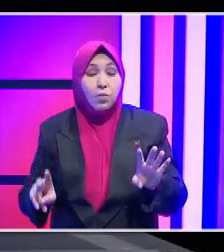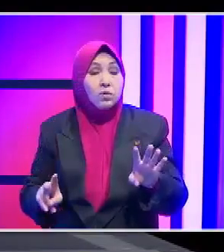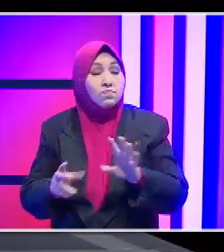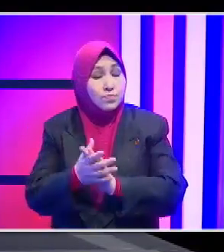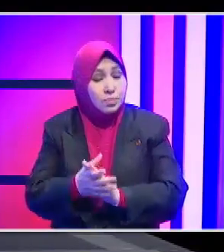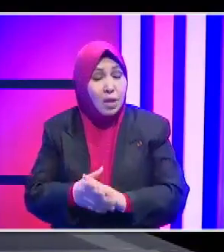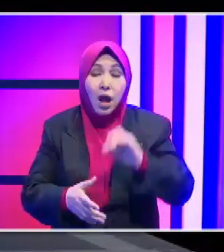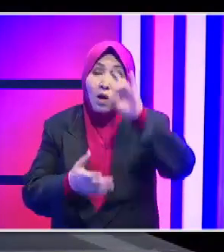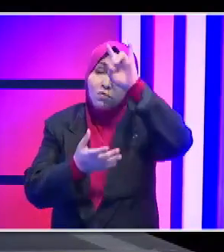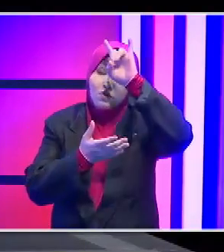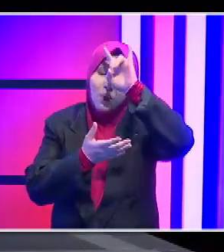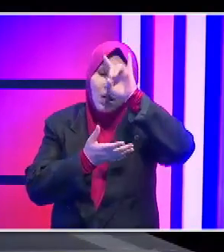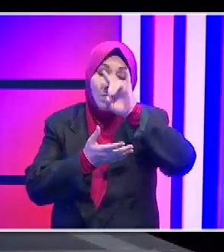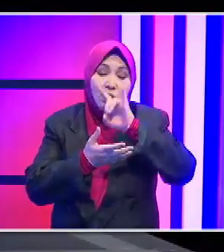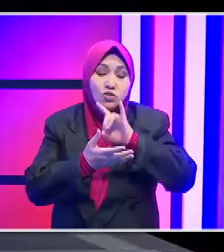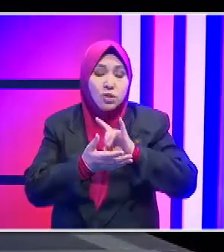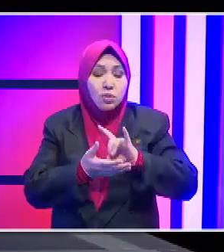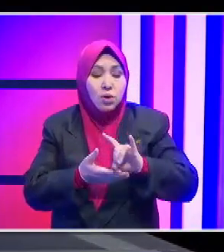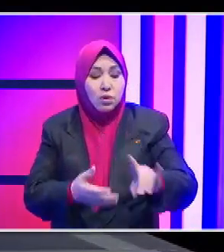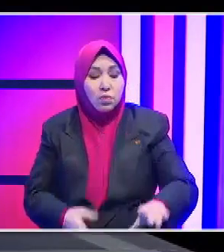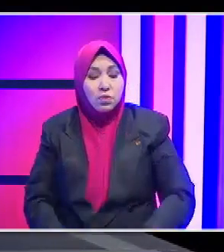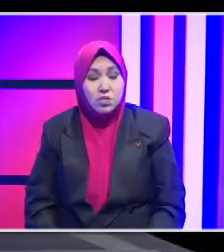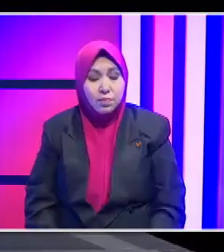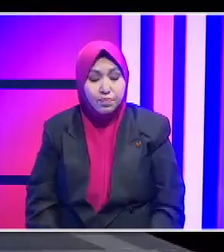أعوذ بالله من الشيطان الرجيم.